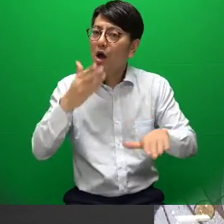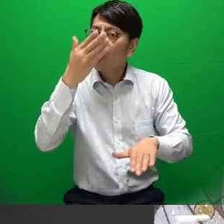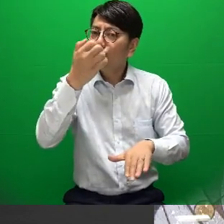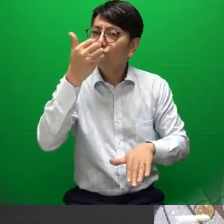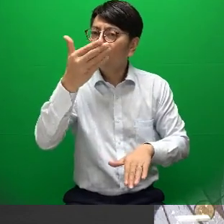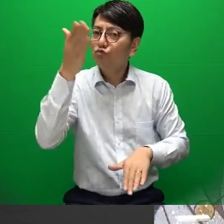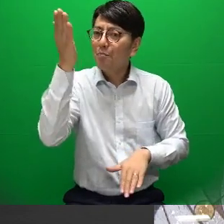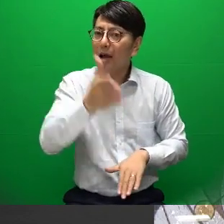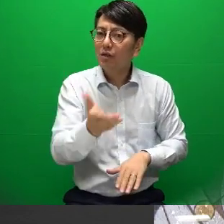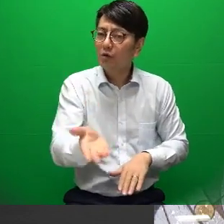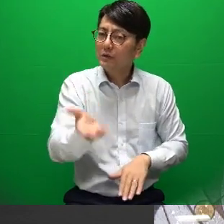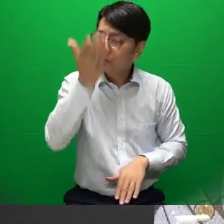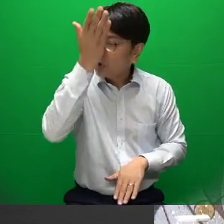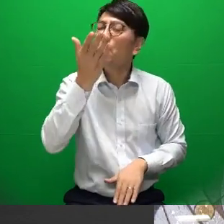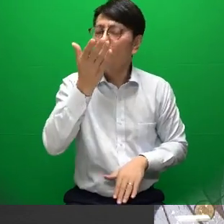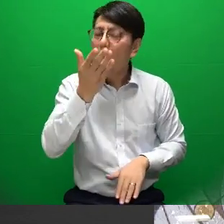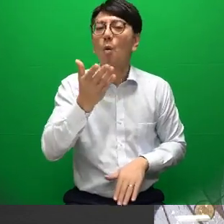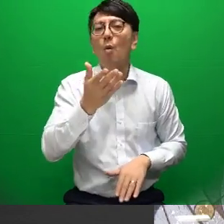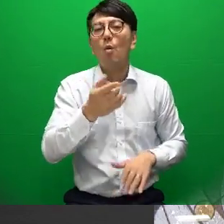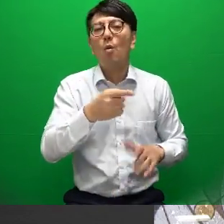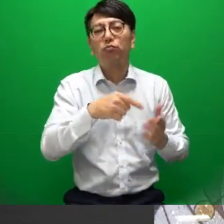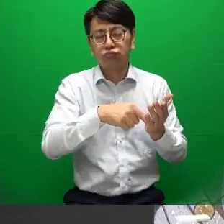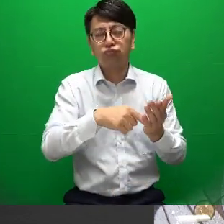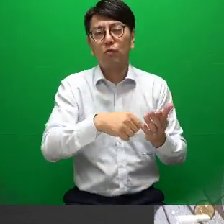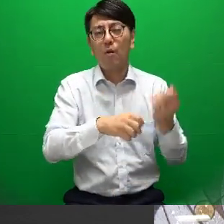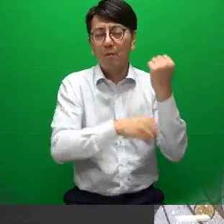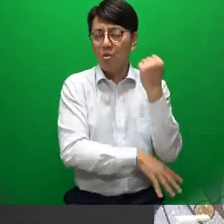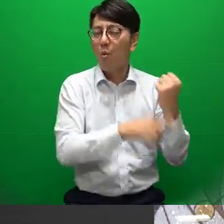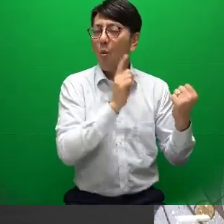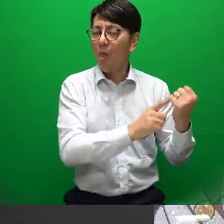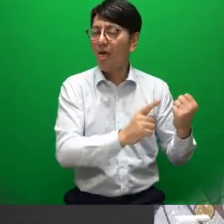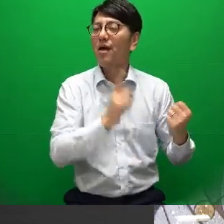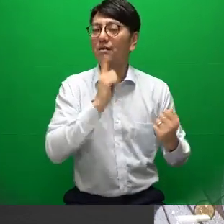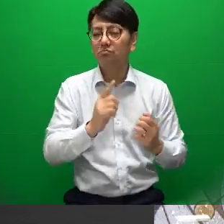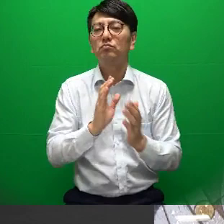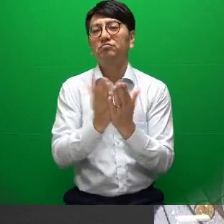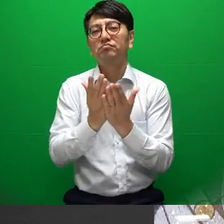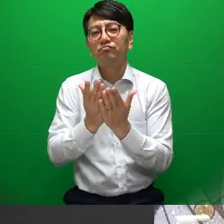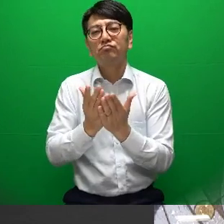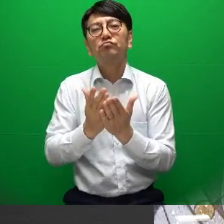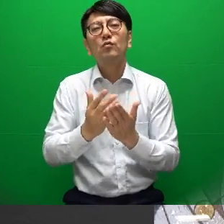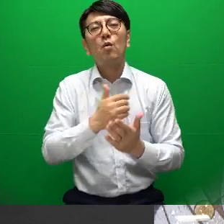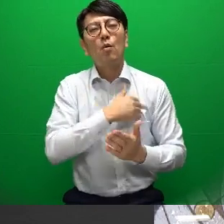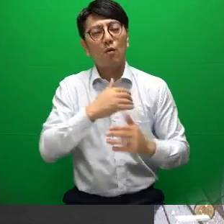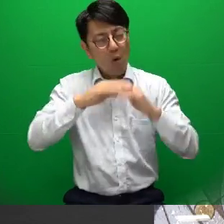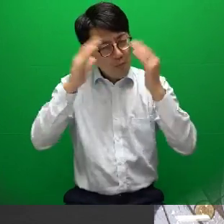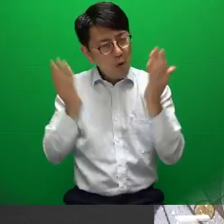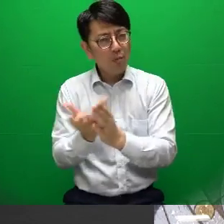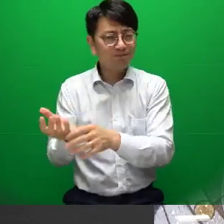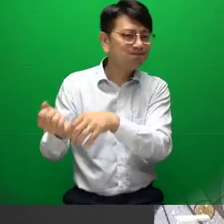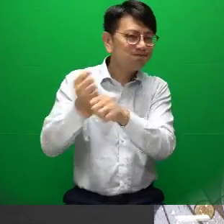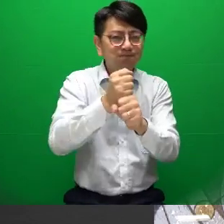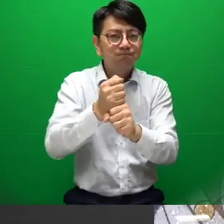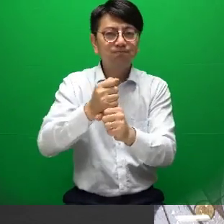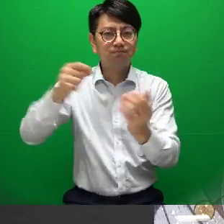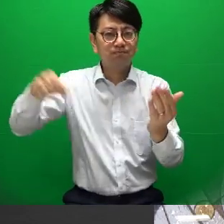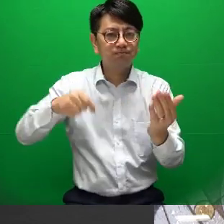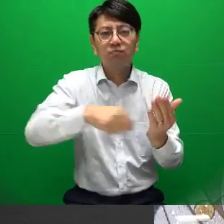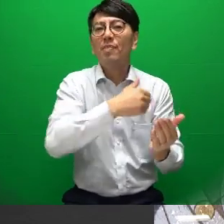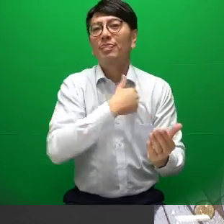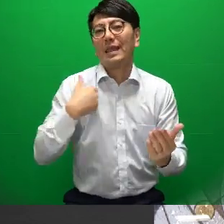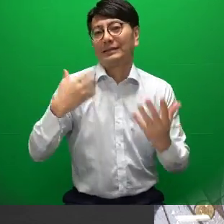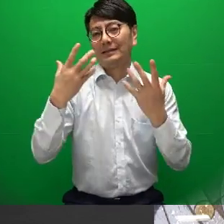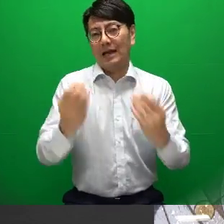を物理的にはないけれどもでも文字上の原点は回復できていると考えることができます